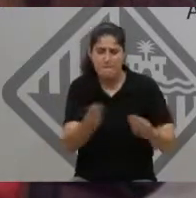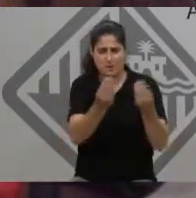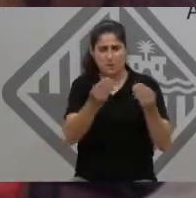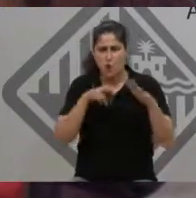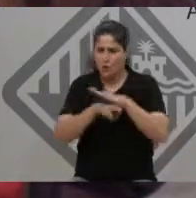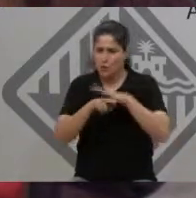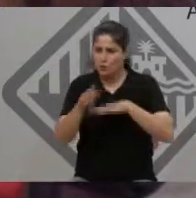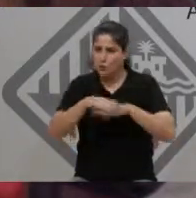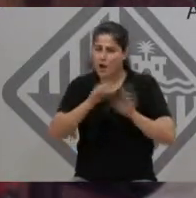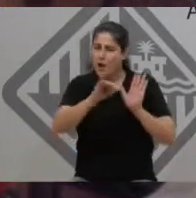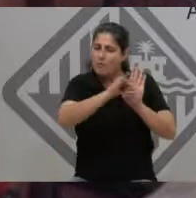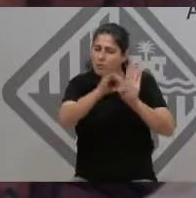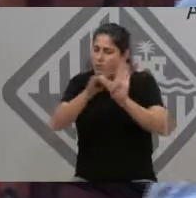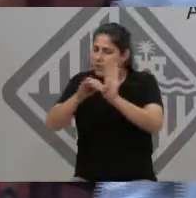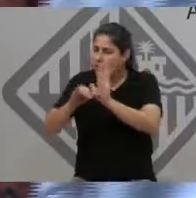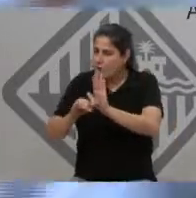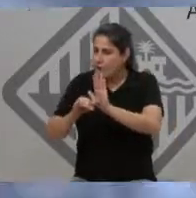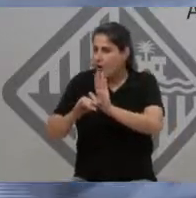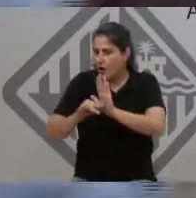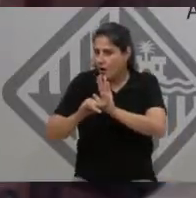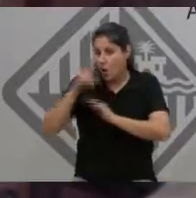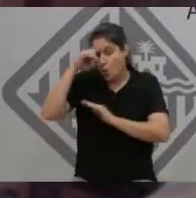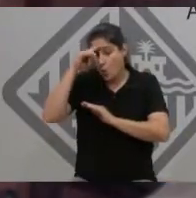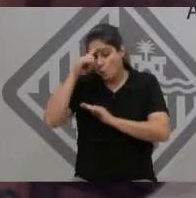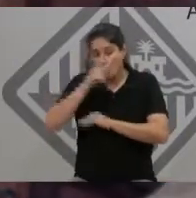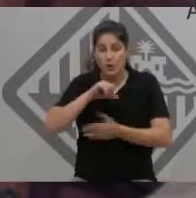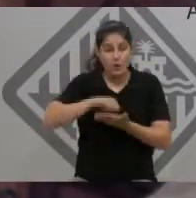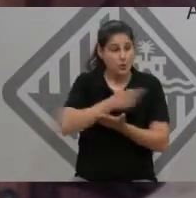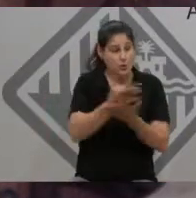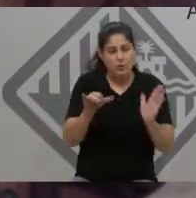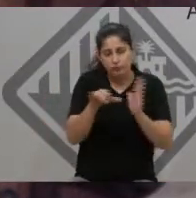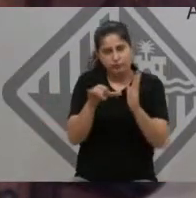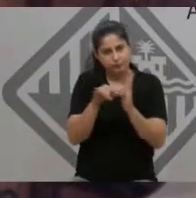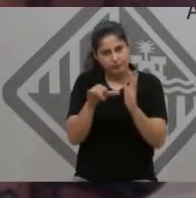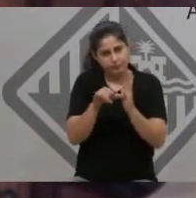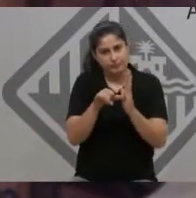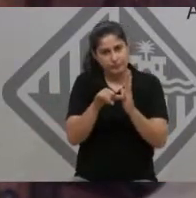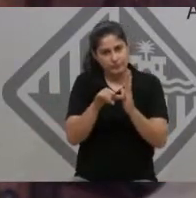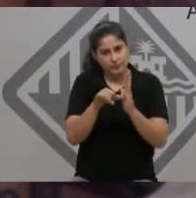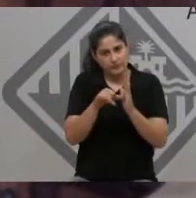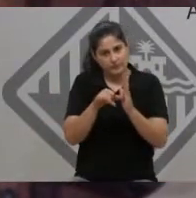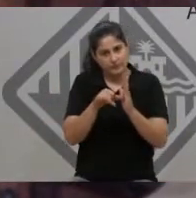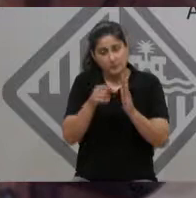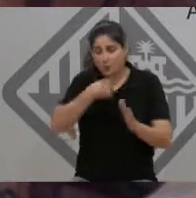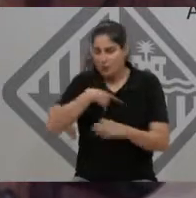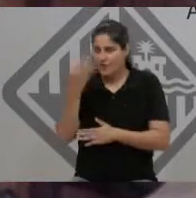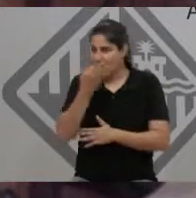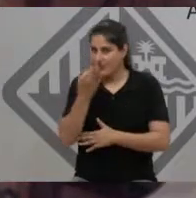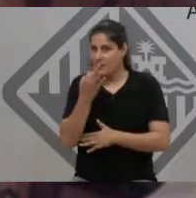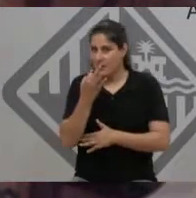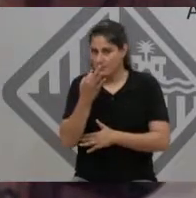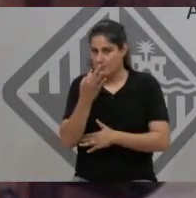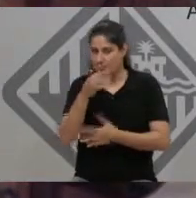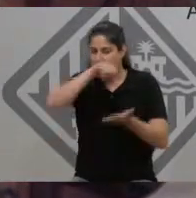per apropar cap a la ciutadania la cultura. Es tracta o han d'esdevenir